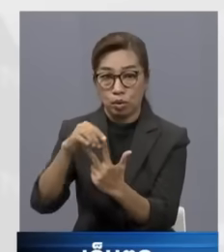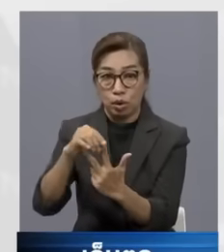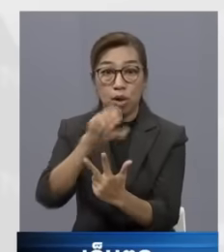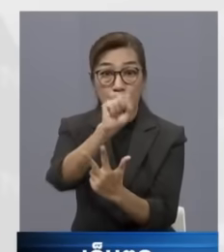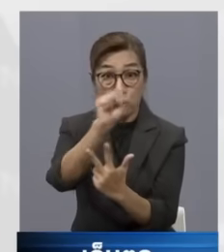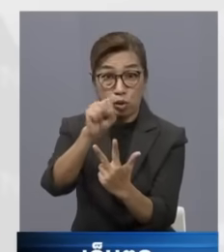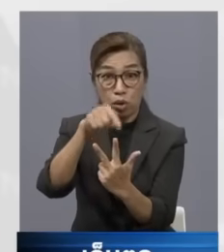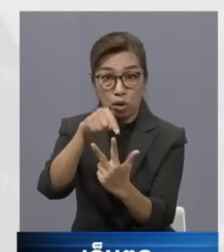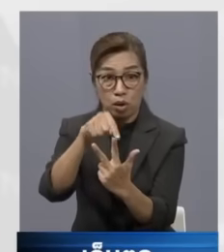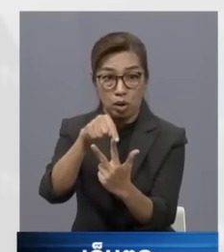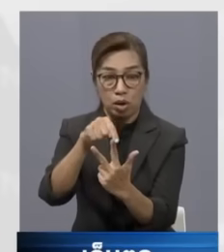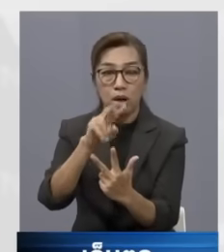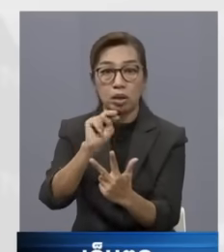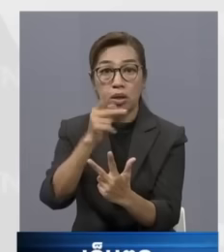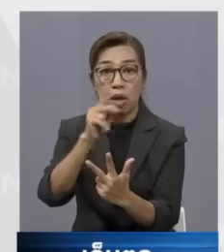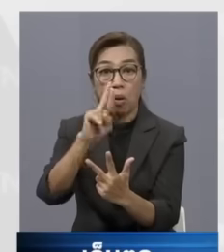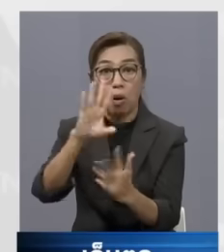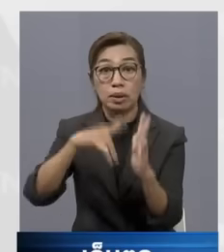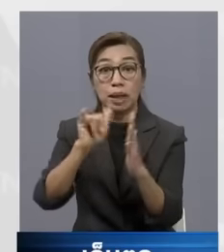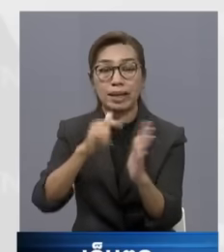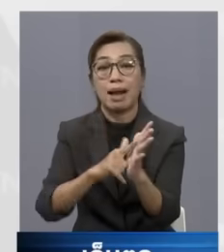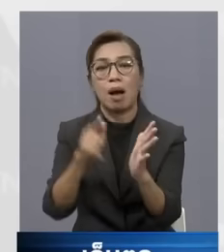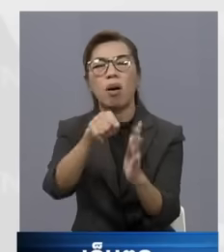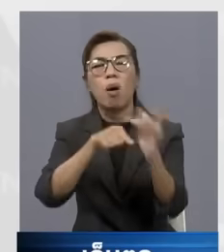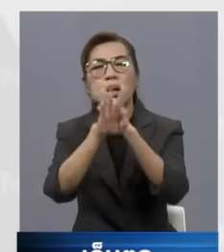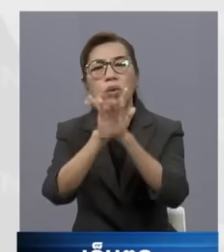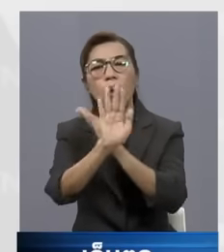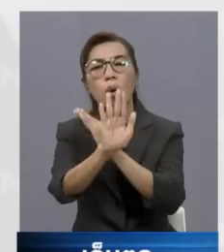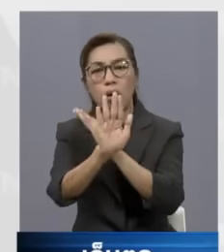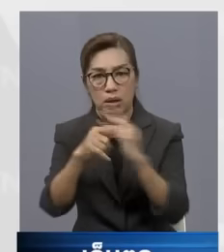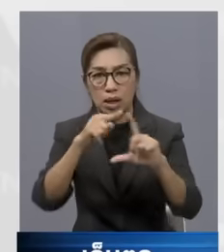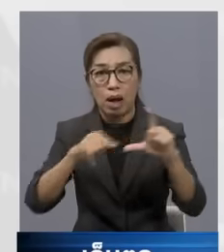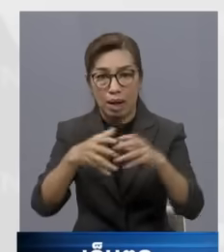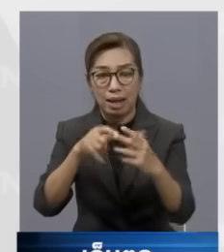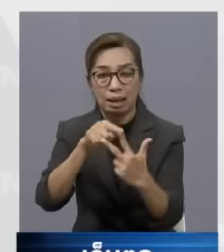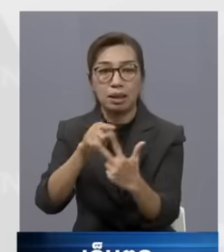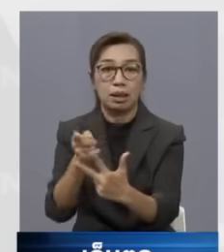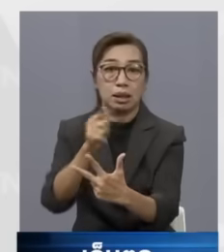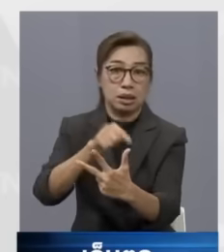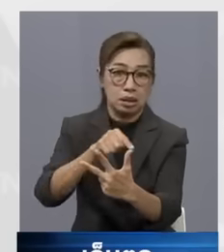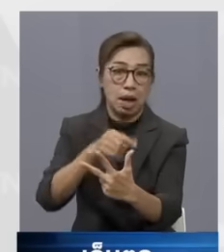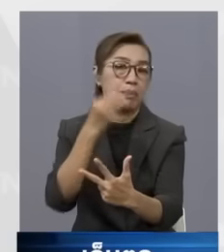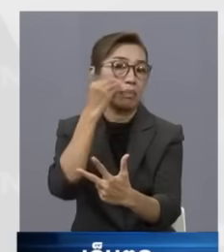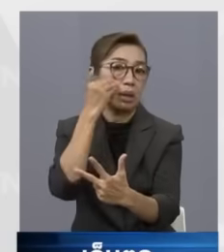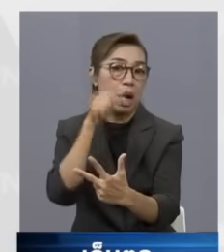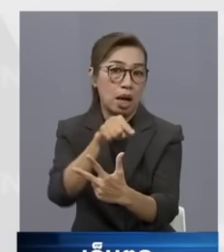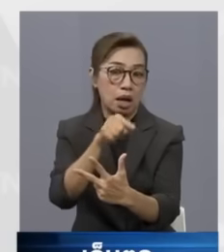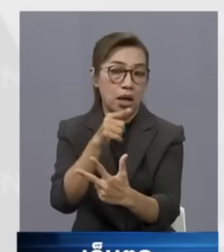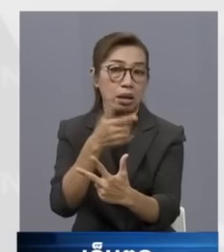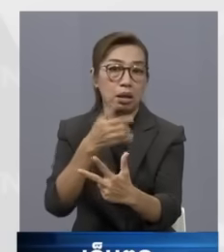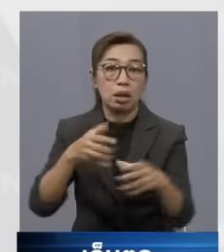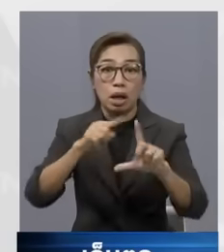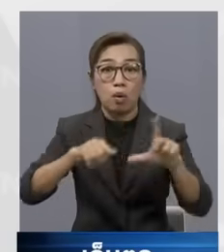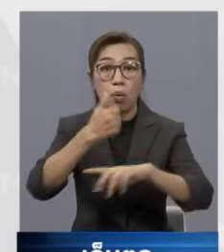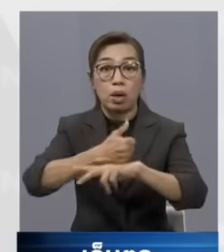นครชัยขุนณรงค์ที่เดี๋ยวเขาต้องเลือกตั้งซ่อมเขต 3ระยองเนี่ยนะฮะของพรรคก้าวไกลแล้วก็แน่นอนคุณไม่ทานลิ้มเจริญรัตน์หัว